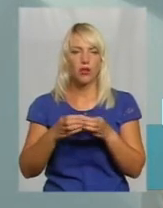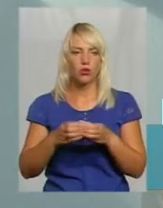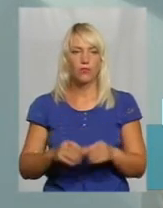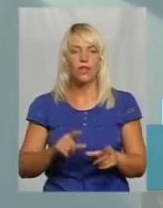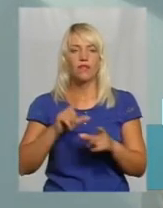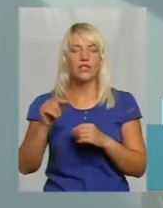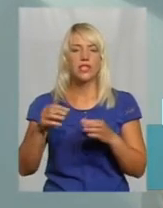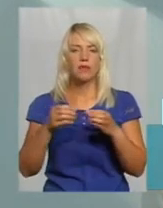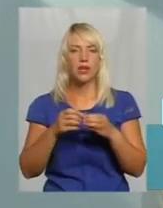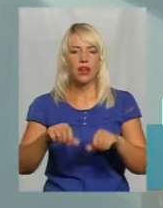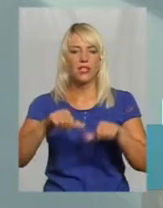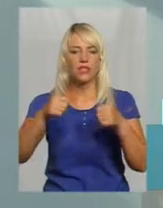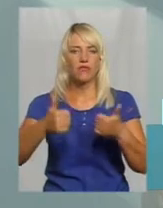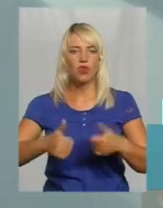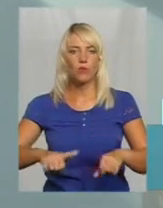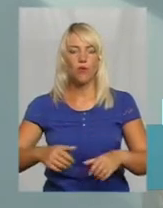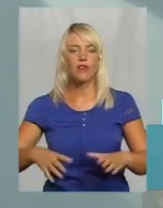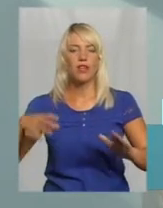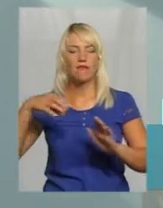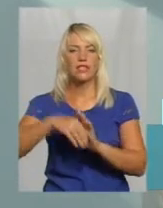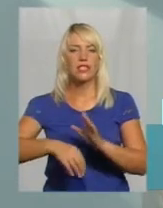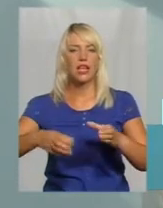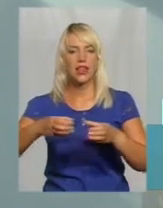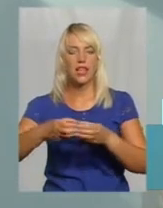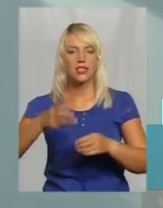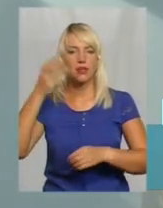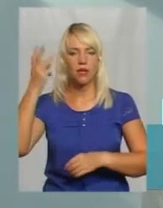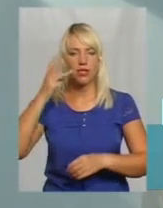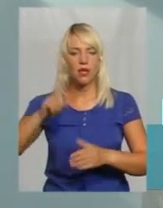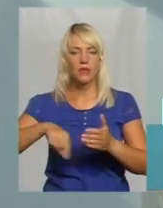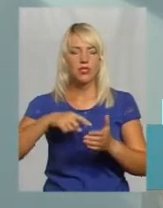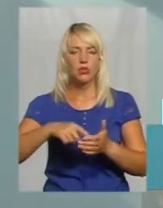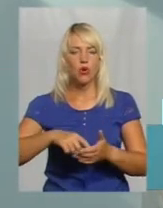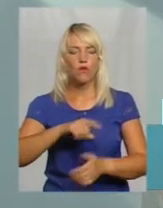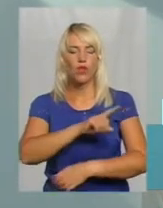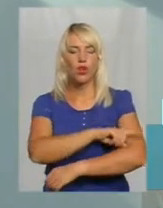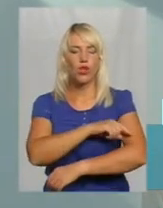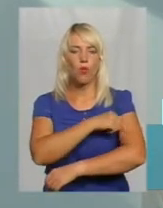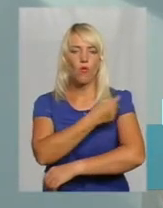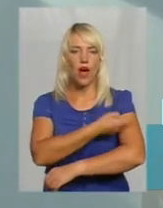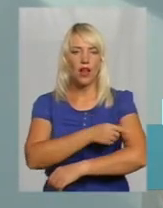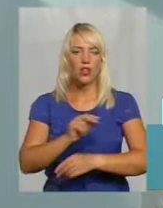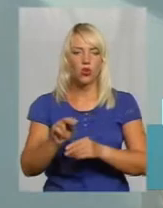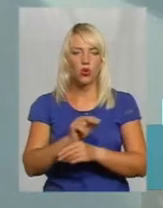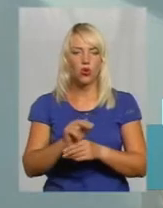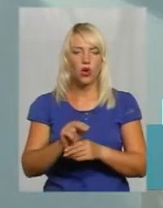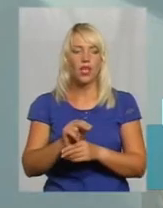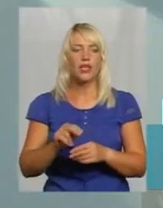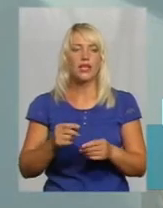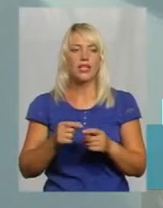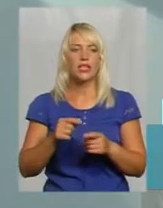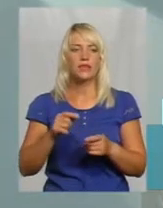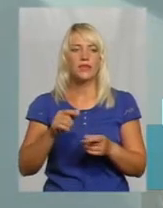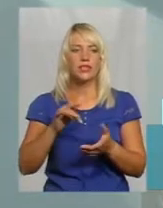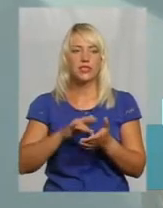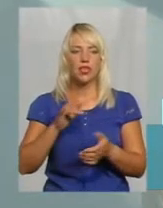Виїзна бригада сформована в складі Хмельницького міського лікувально-діагностичного центру, це колишня вузлова лікарня. Ну,